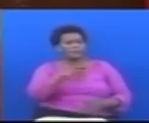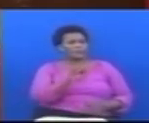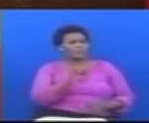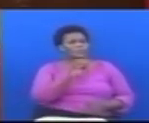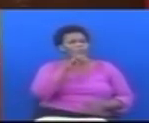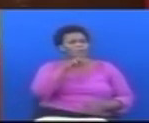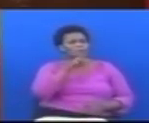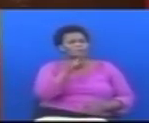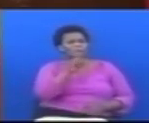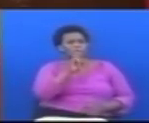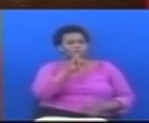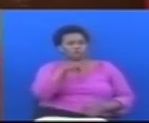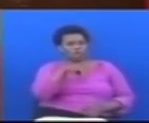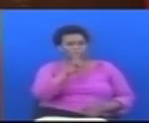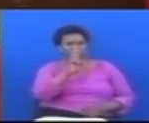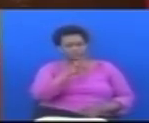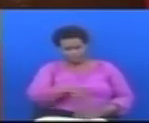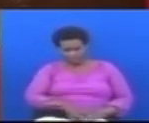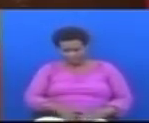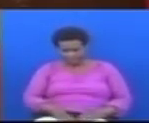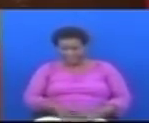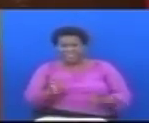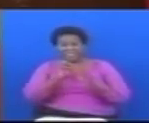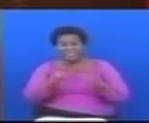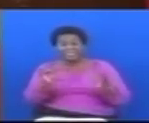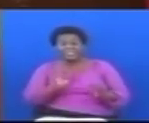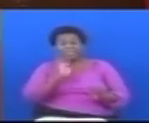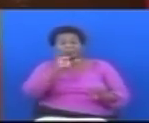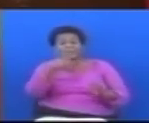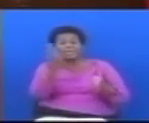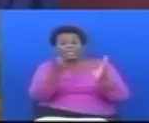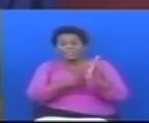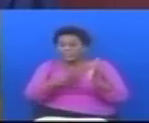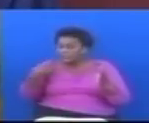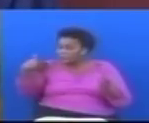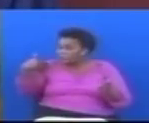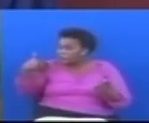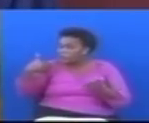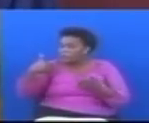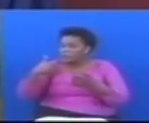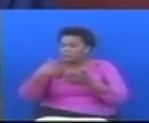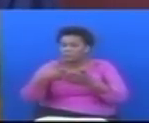utakamilika, maana sasa ni miaka sita tangu barabara ujenzi uanze. Asante Mheshimiwa.